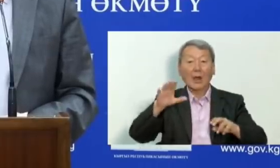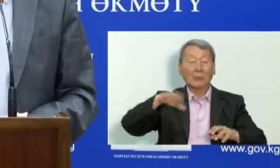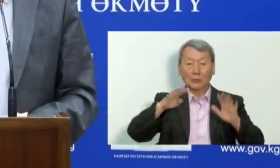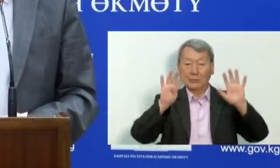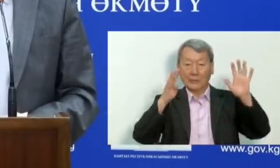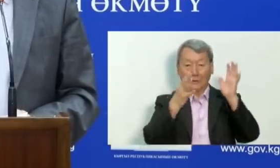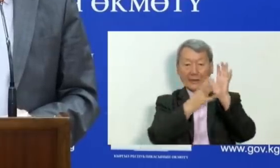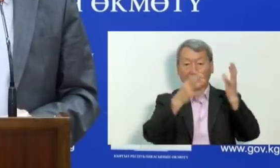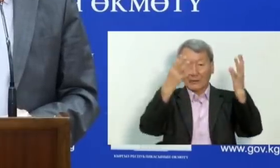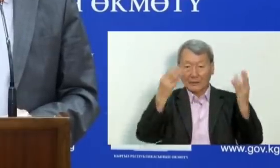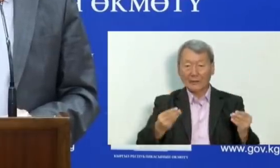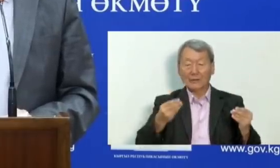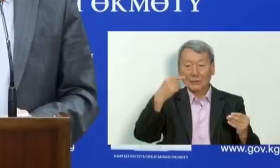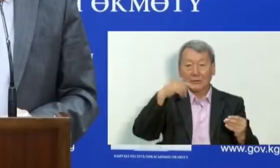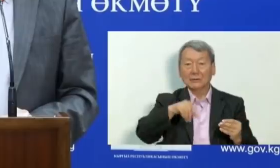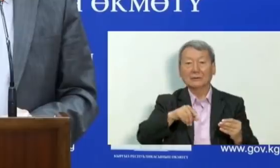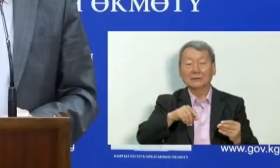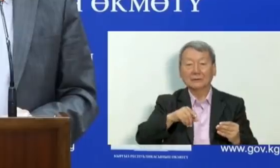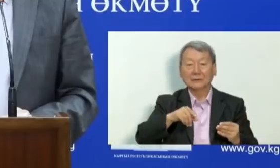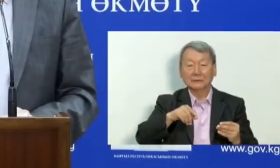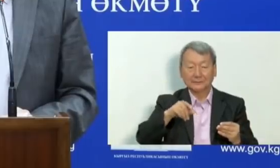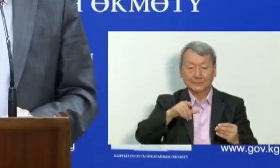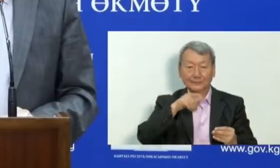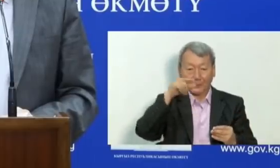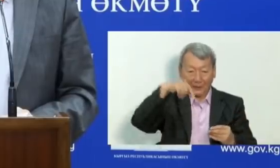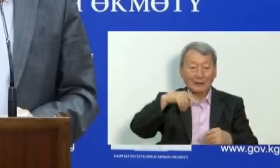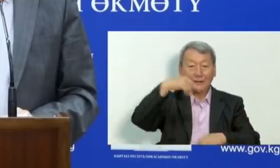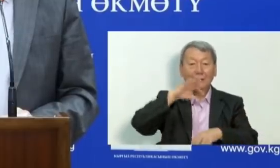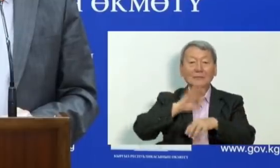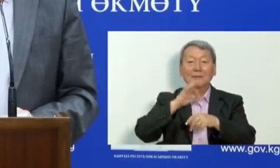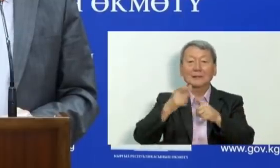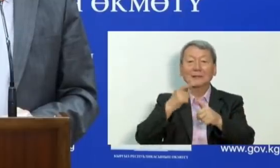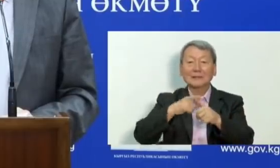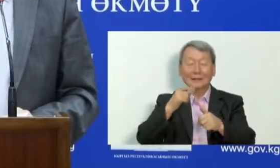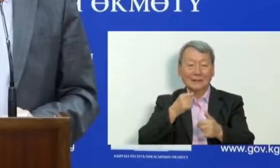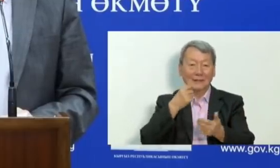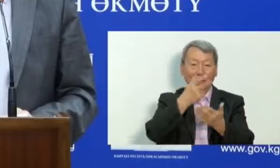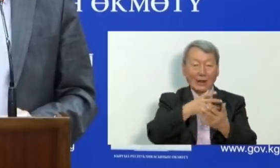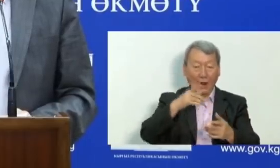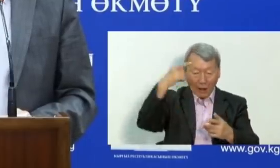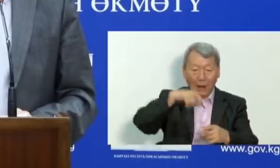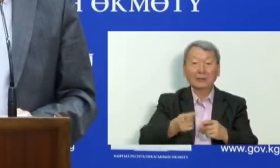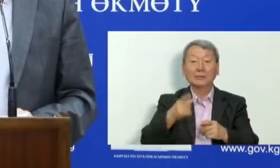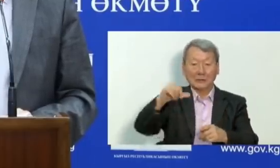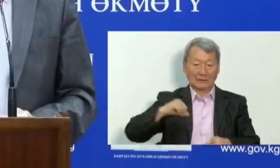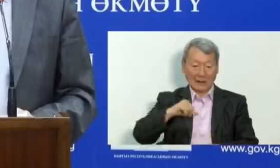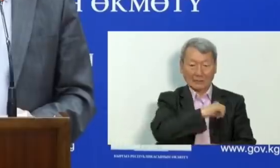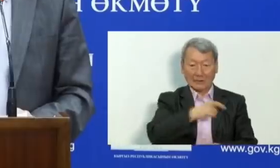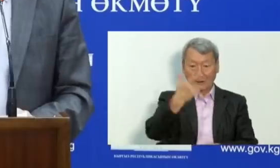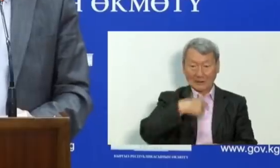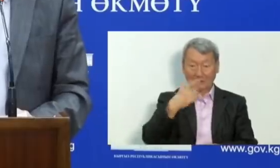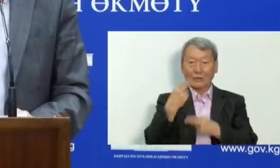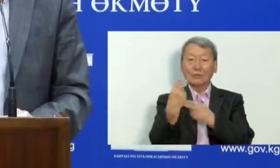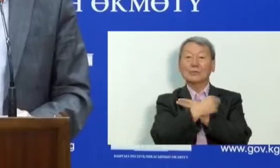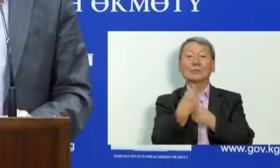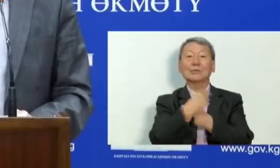9 күндөн ашык ушул айтылып келген симптомдор менен жаткан, самолечение жасап, өз